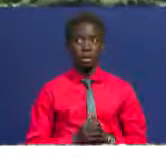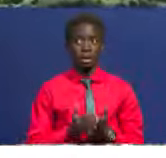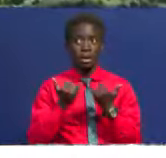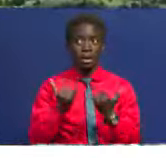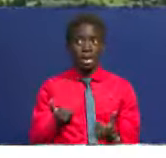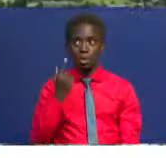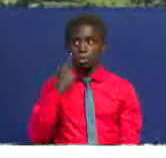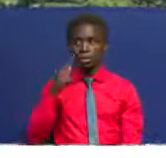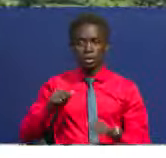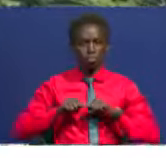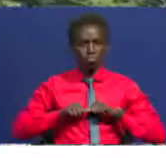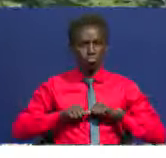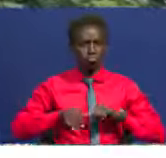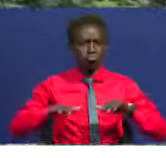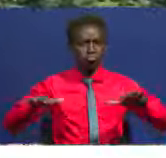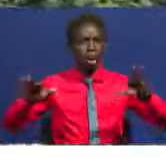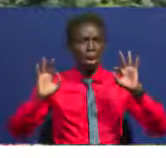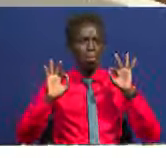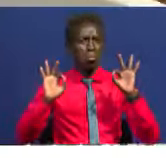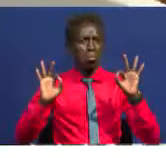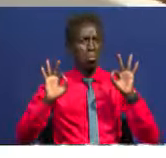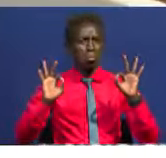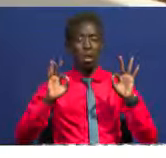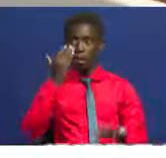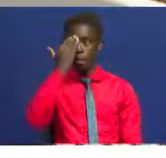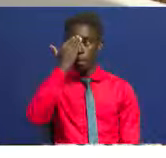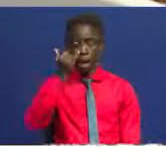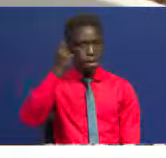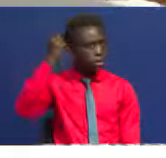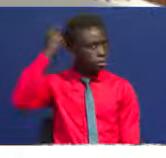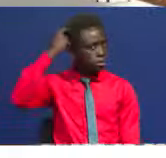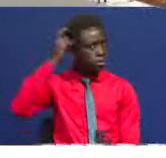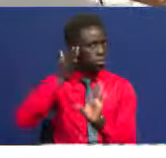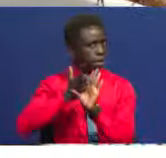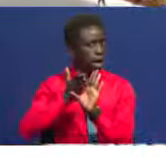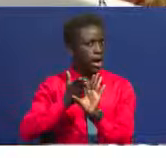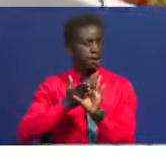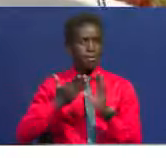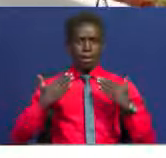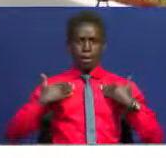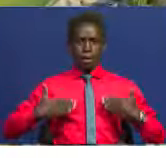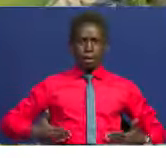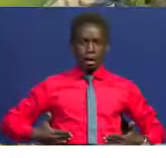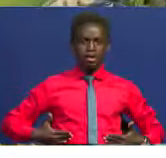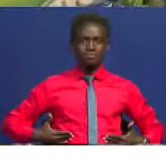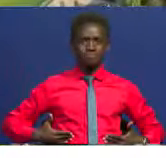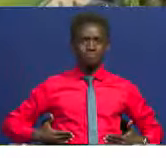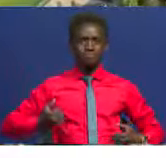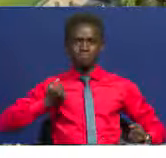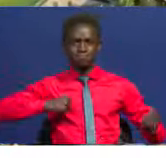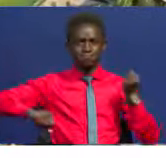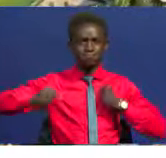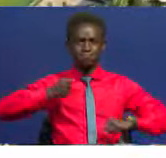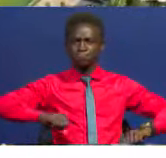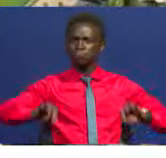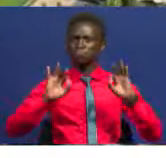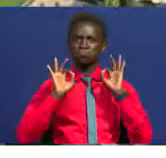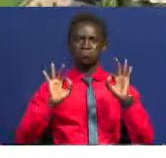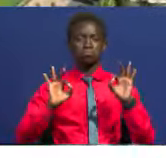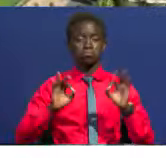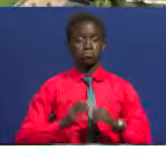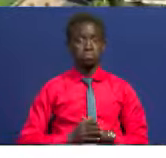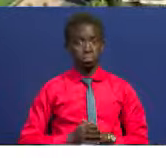kuzaa matunda, kwani hali nzuri ya kiakili na kimwili ya wanafunzi imeimarishwa. Huku